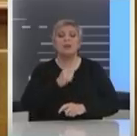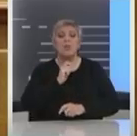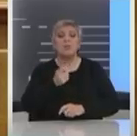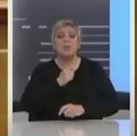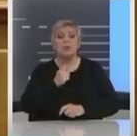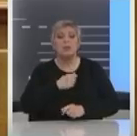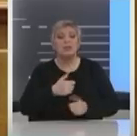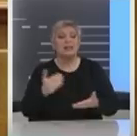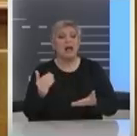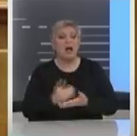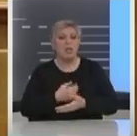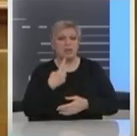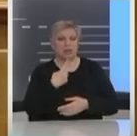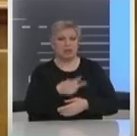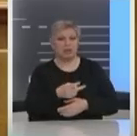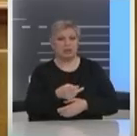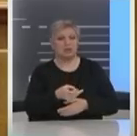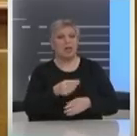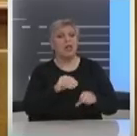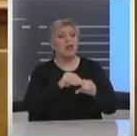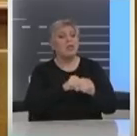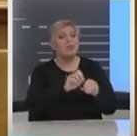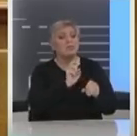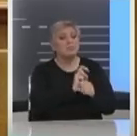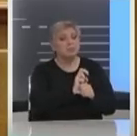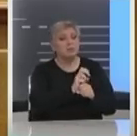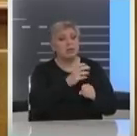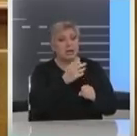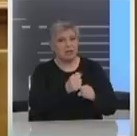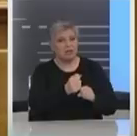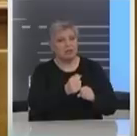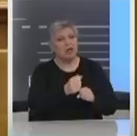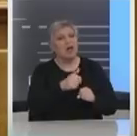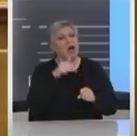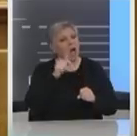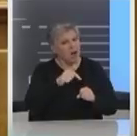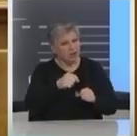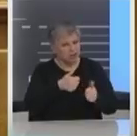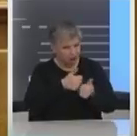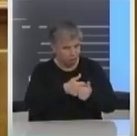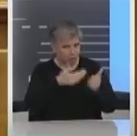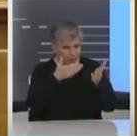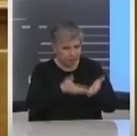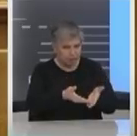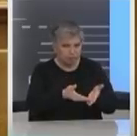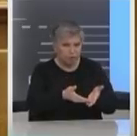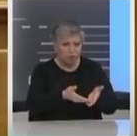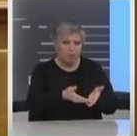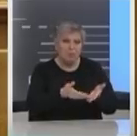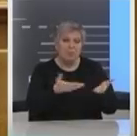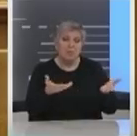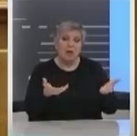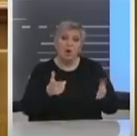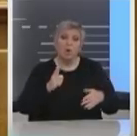των υπερπλεονασμάτων. Όμως από τη στιγμή που την ακολουθείτε, θα περίμενε κανείς ότι θα